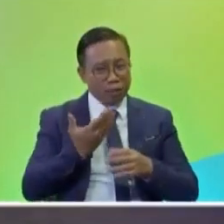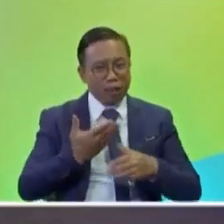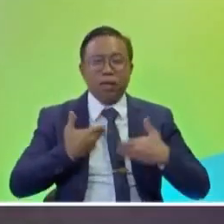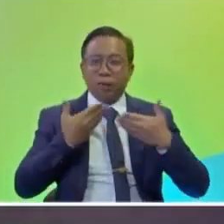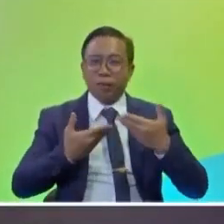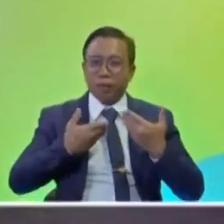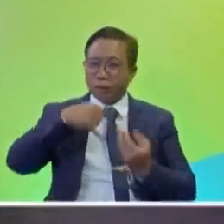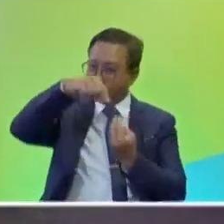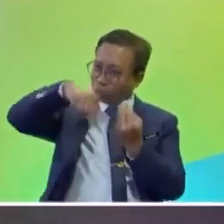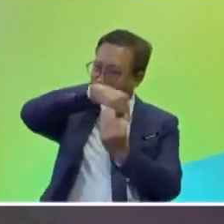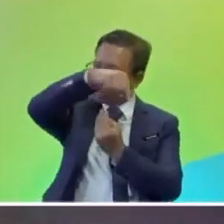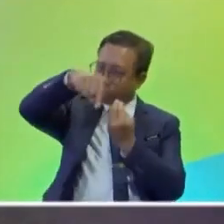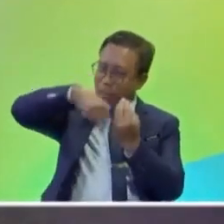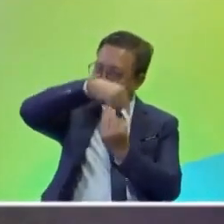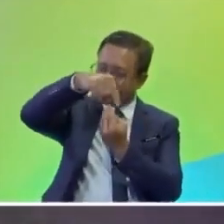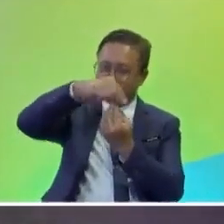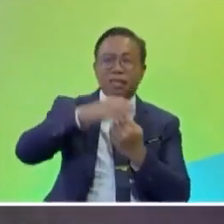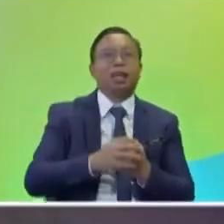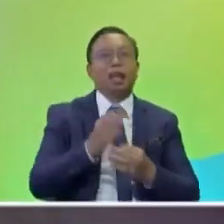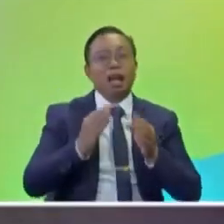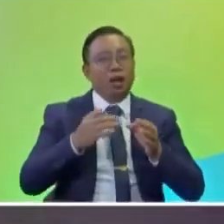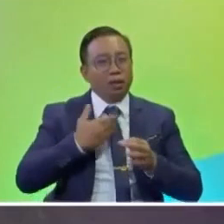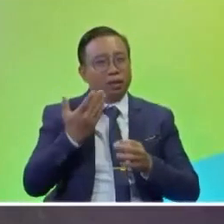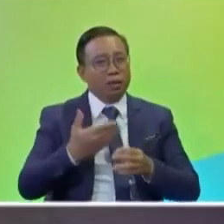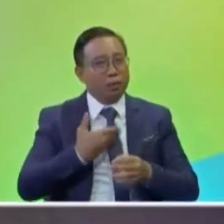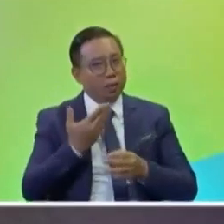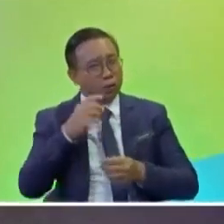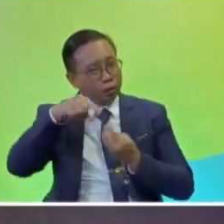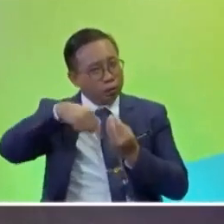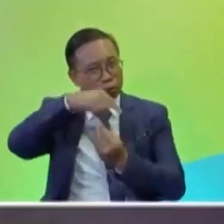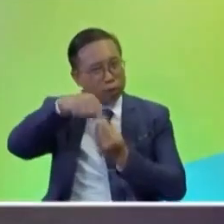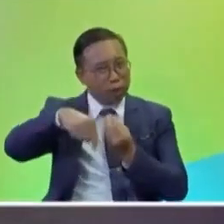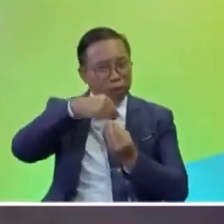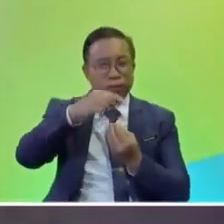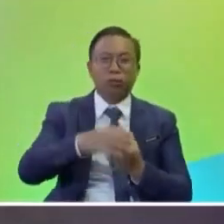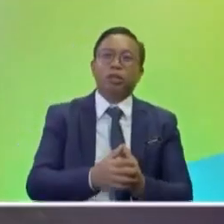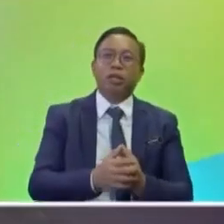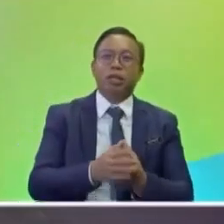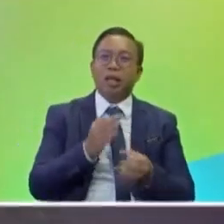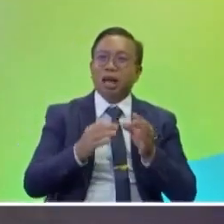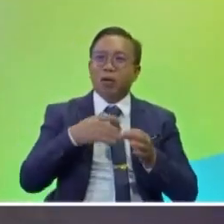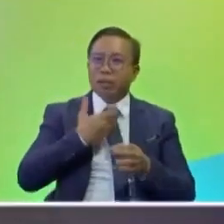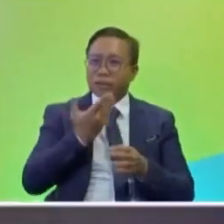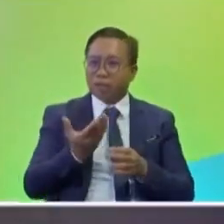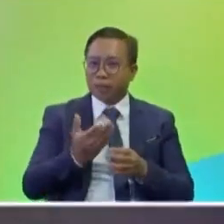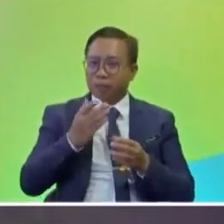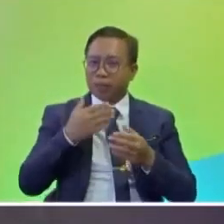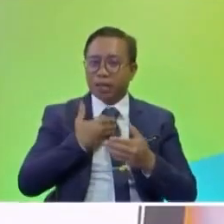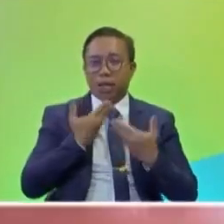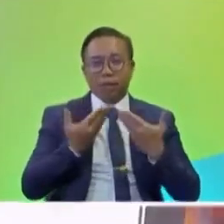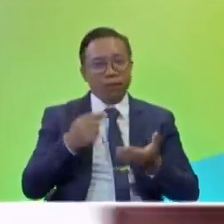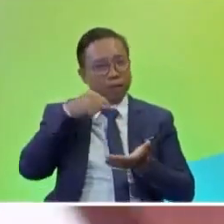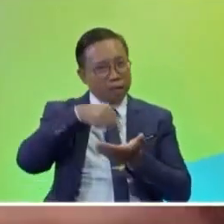gembira, pusing-pusing. Pusing. Kalau rasa gembira, pusing-pusing. Pusing. Kalau rasa